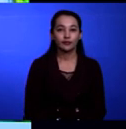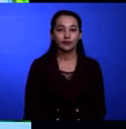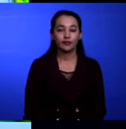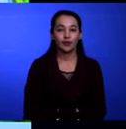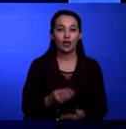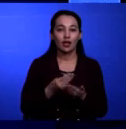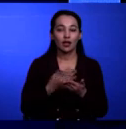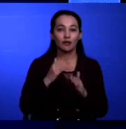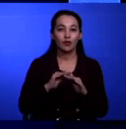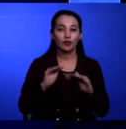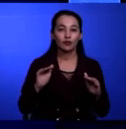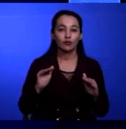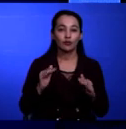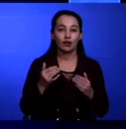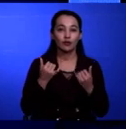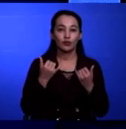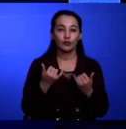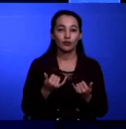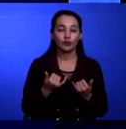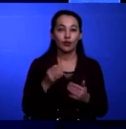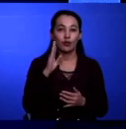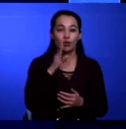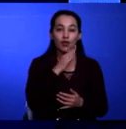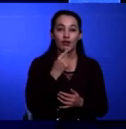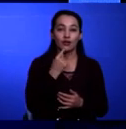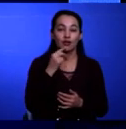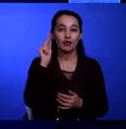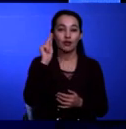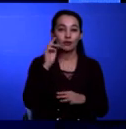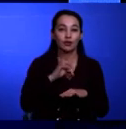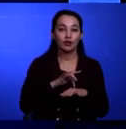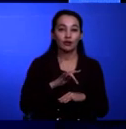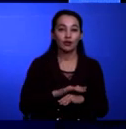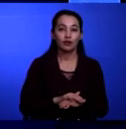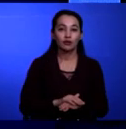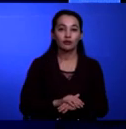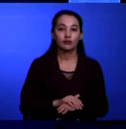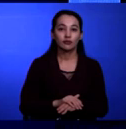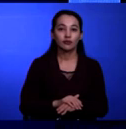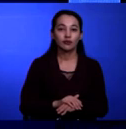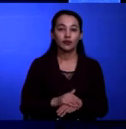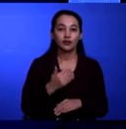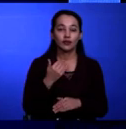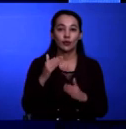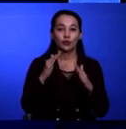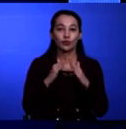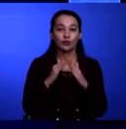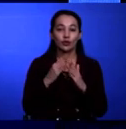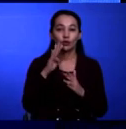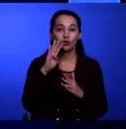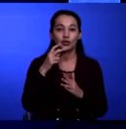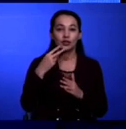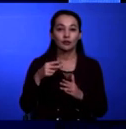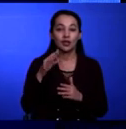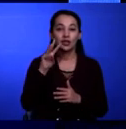Aziz bolajonlar, shu bilan ona tili darsimiz o'z nihoyasiga yetdi. Siz uyda